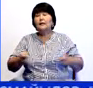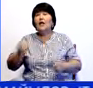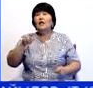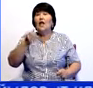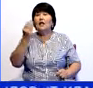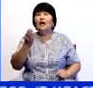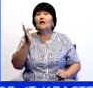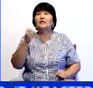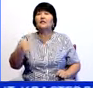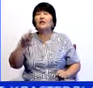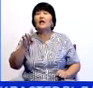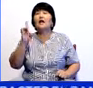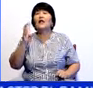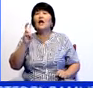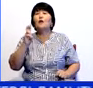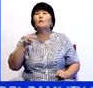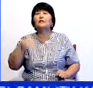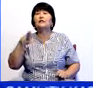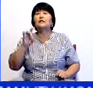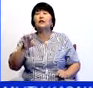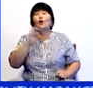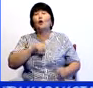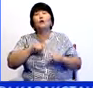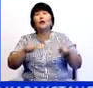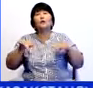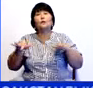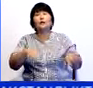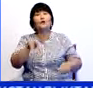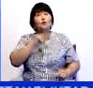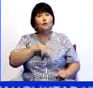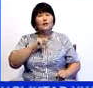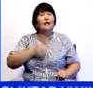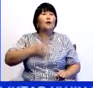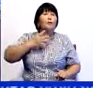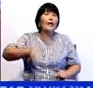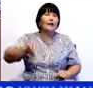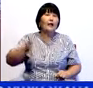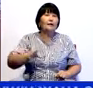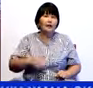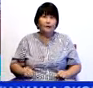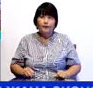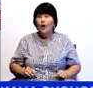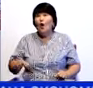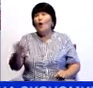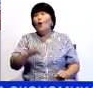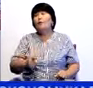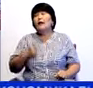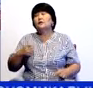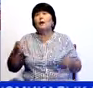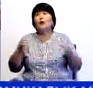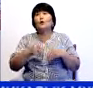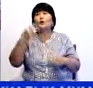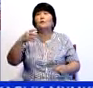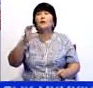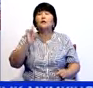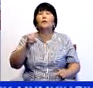Жалағаш Сырдария аудандарында рәміздерді қолдану және насихаттау бағытында атқарылған жұмыстар баяндалды. Облыстық инспекциялық топ 20